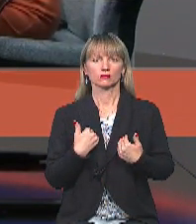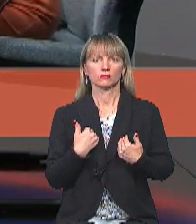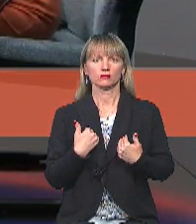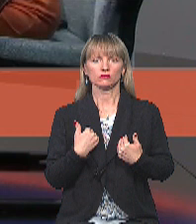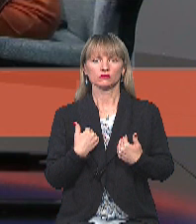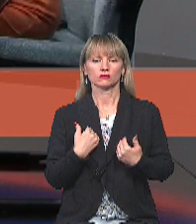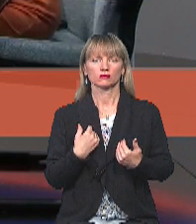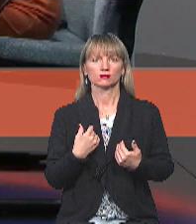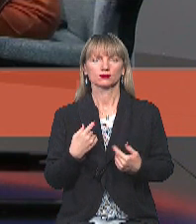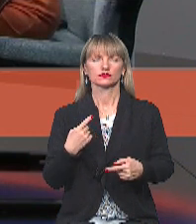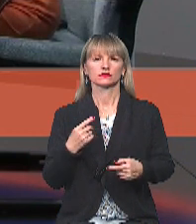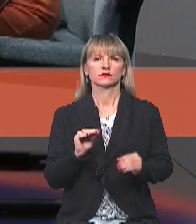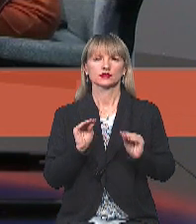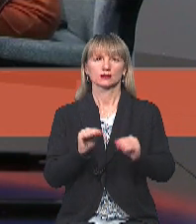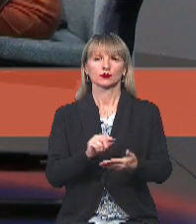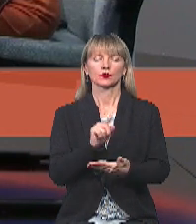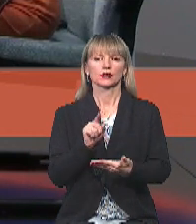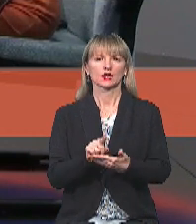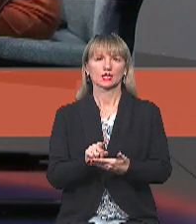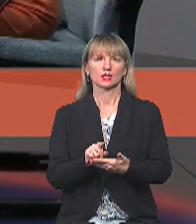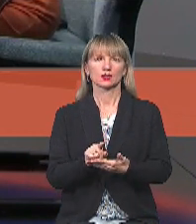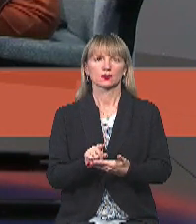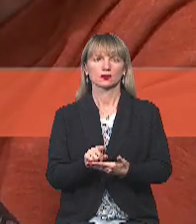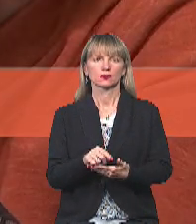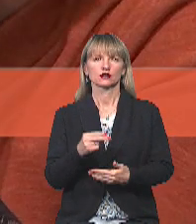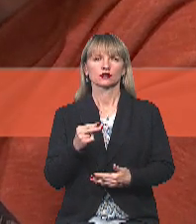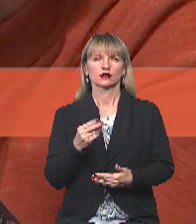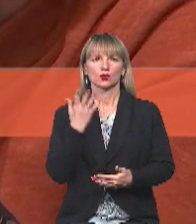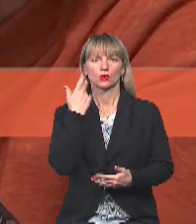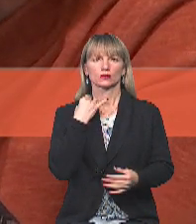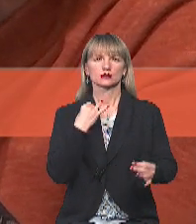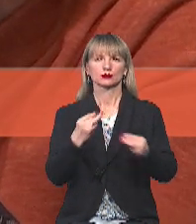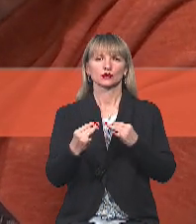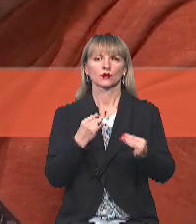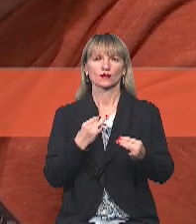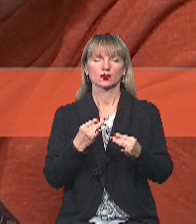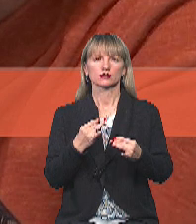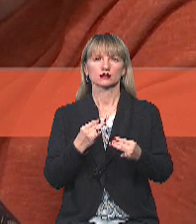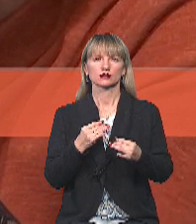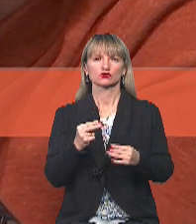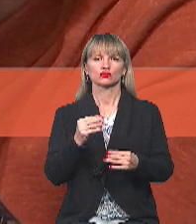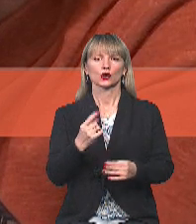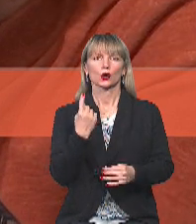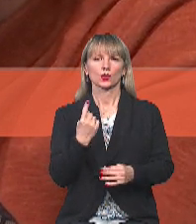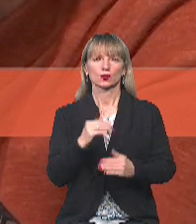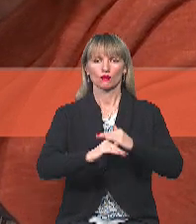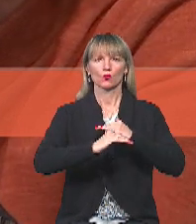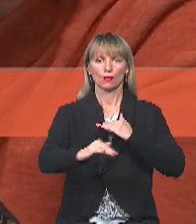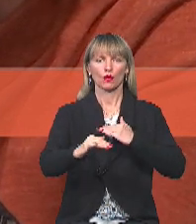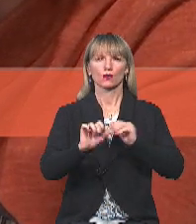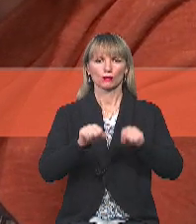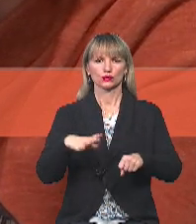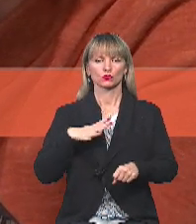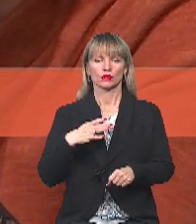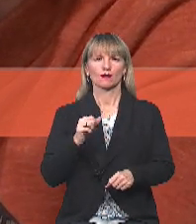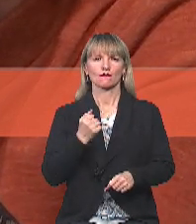І ти ще якось ставила питання, от чи, коли ми з тобою спілкувалися, от чи один в полі воїн взагалі?